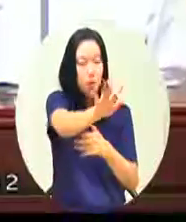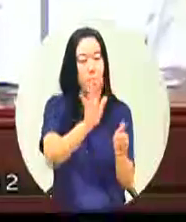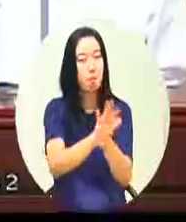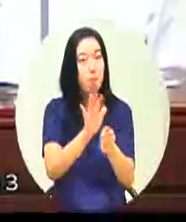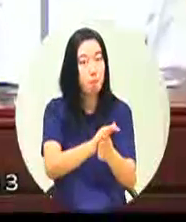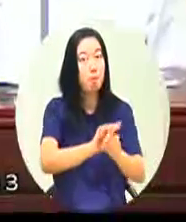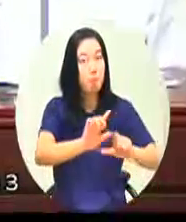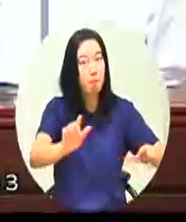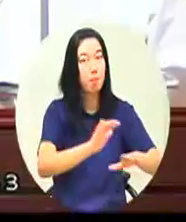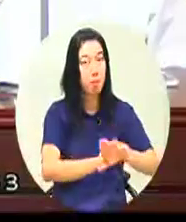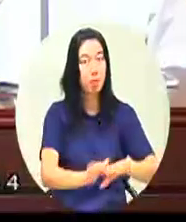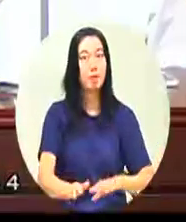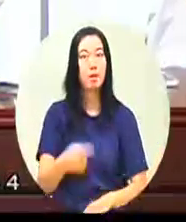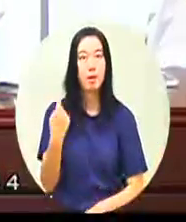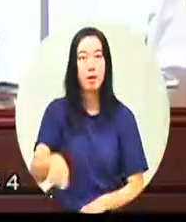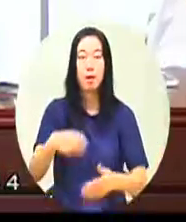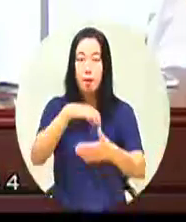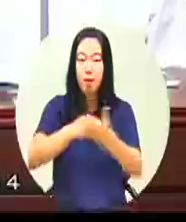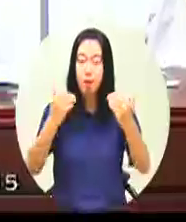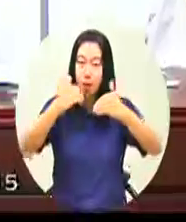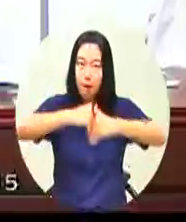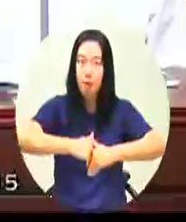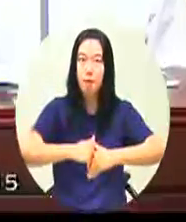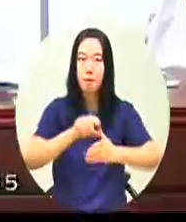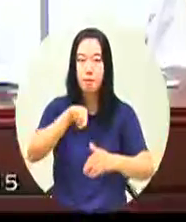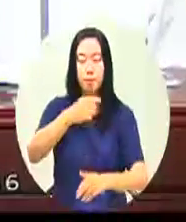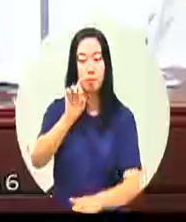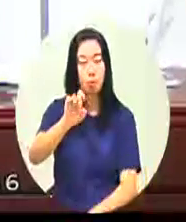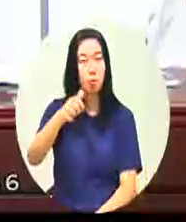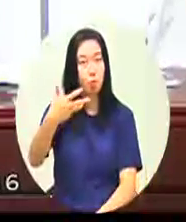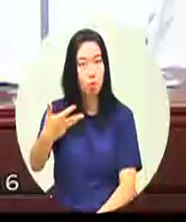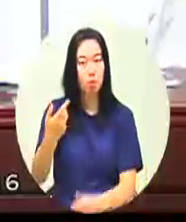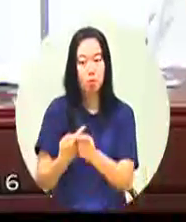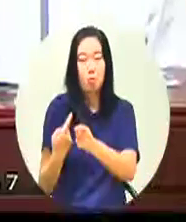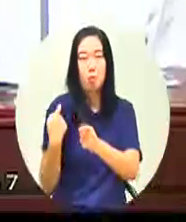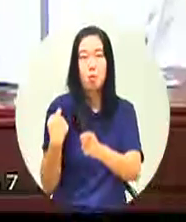那刚刚提到的这个内坑路158号，这个其实在去年